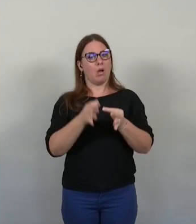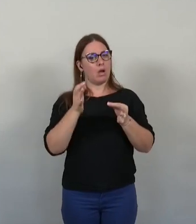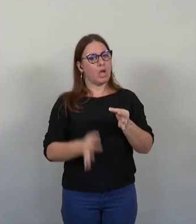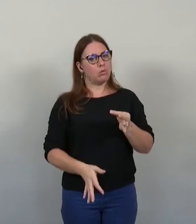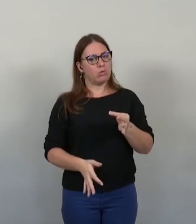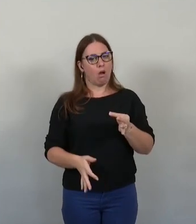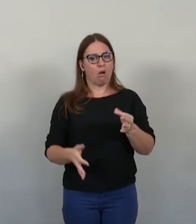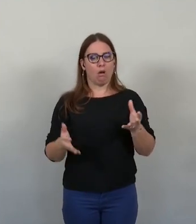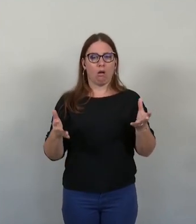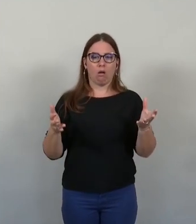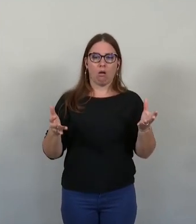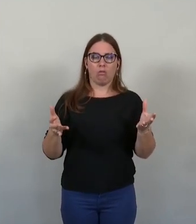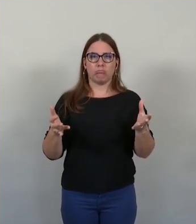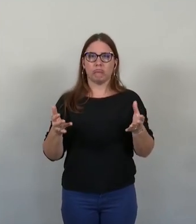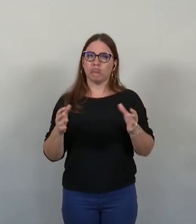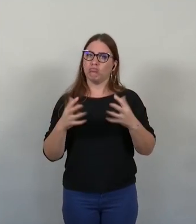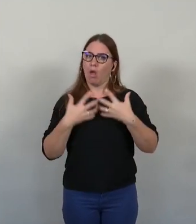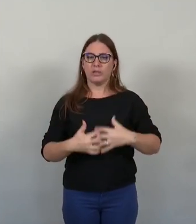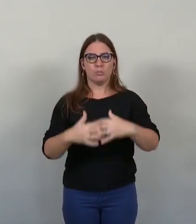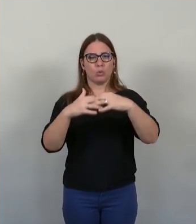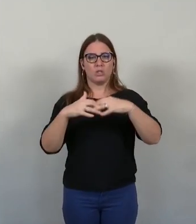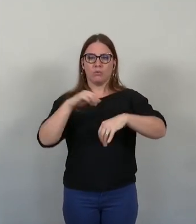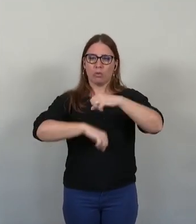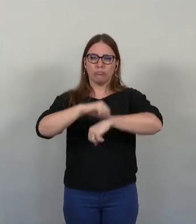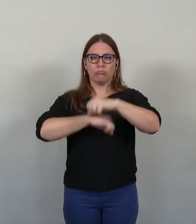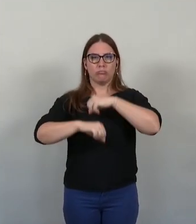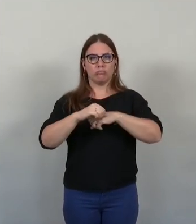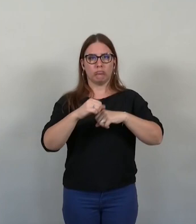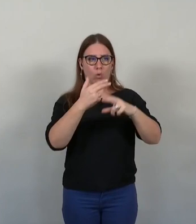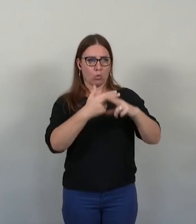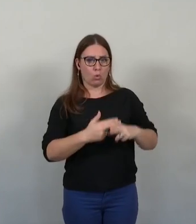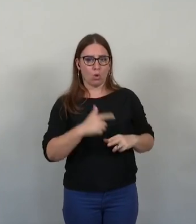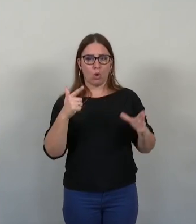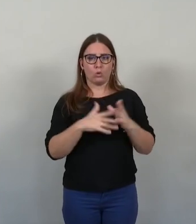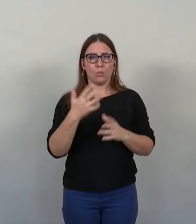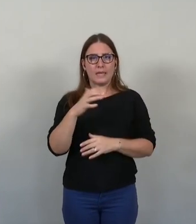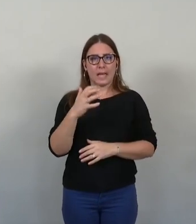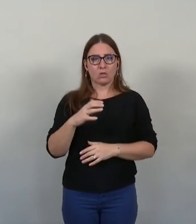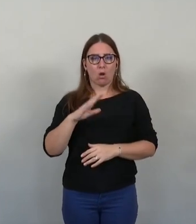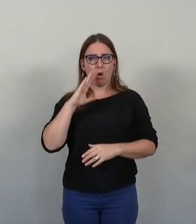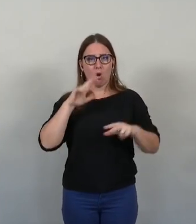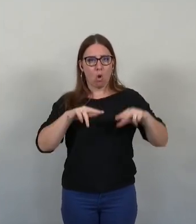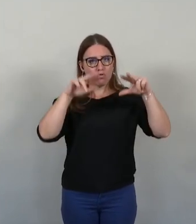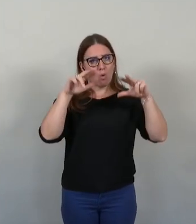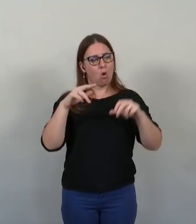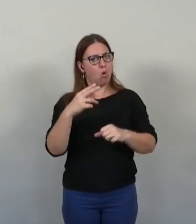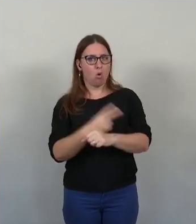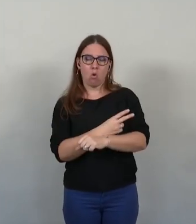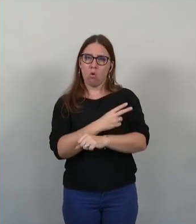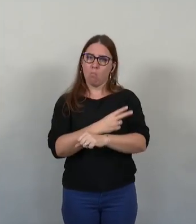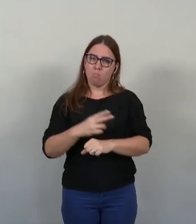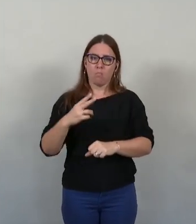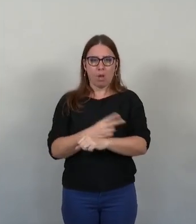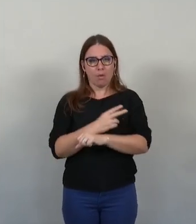résultats du d'un d'un dispositif qui est quand même vous les avez cité vous-même 2500 logements concernés c'est quand même un